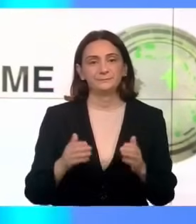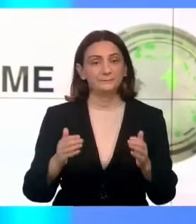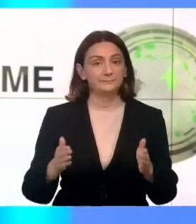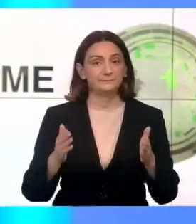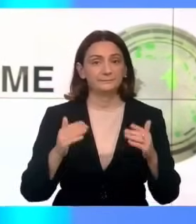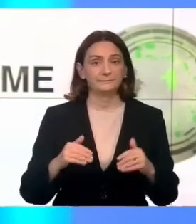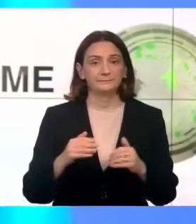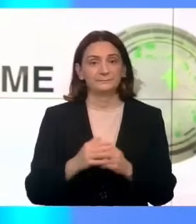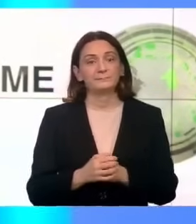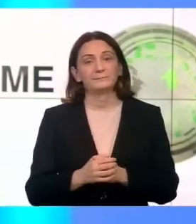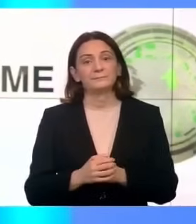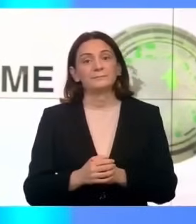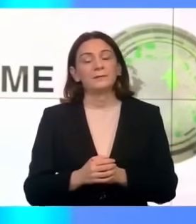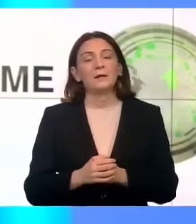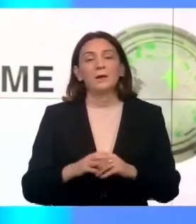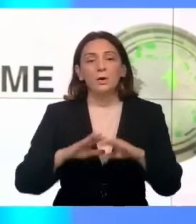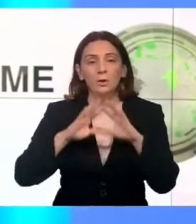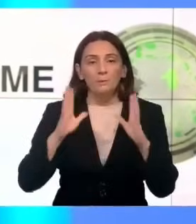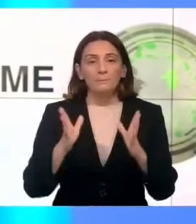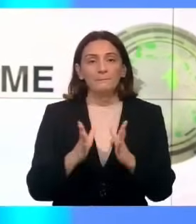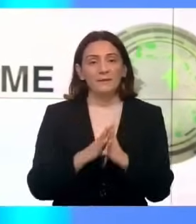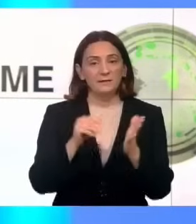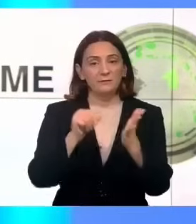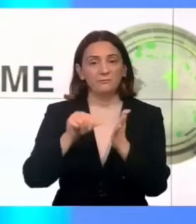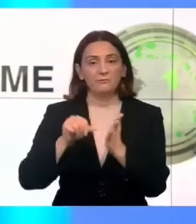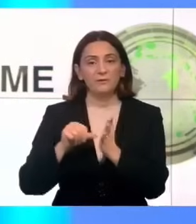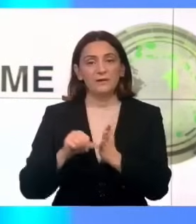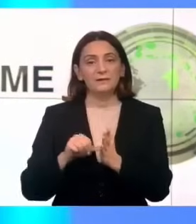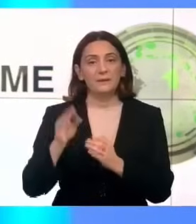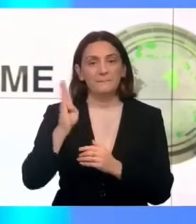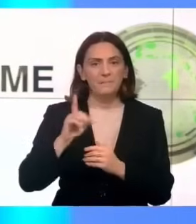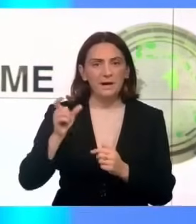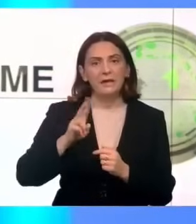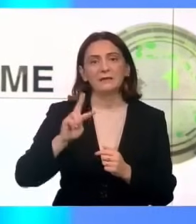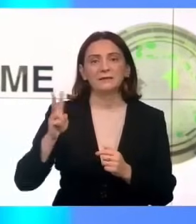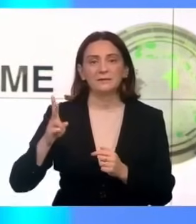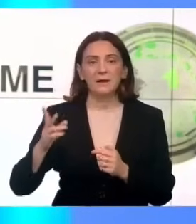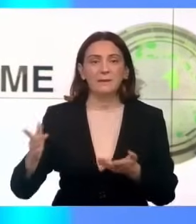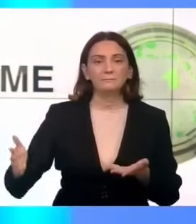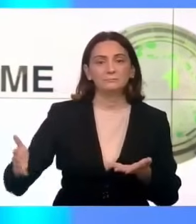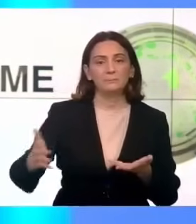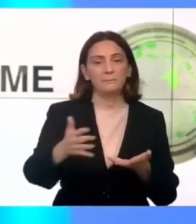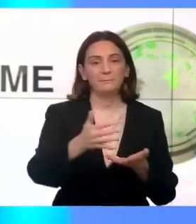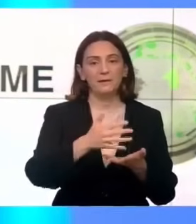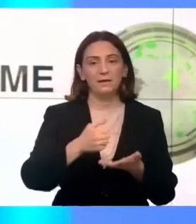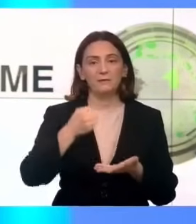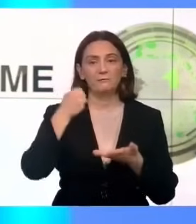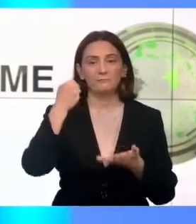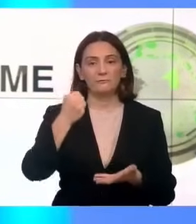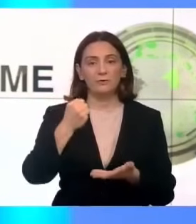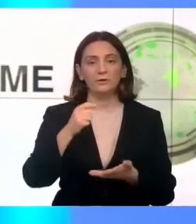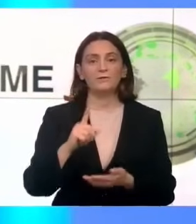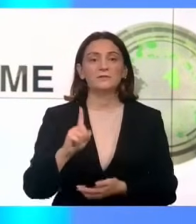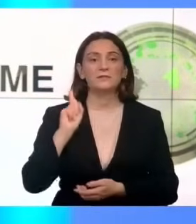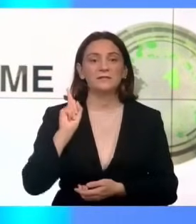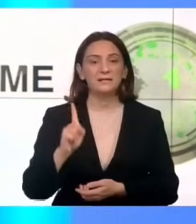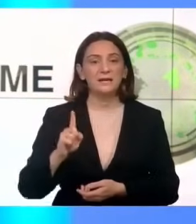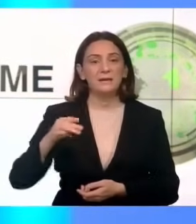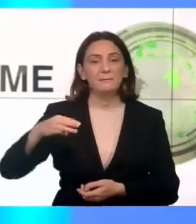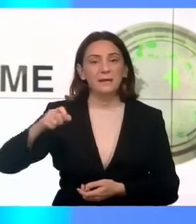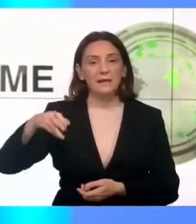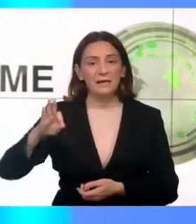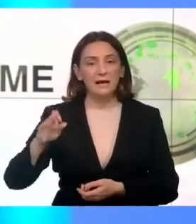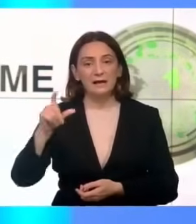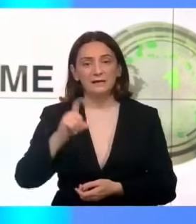1 miliard dollar janë grumbulluar nga fuqitë e mëdha si ndihmë për Libanin e goditur nga konflikti mes Hezbollahut dhe Izraelit, ndërkohë Franca insiston